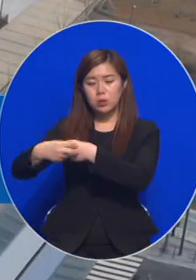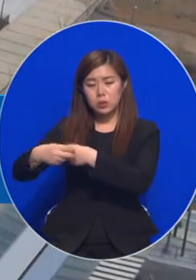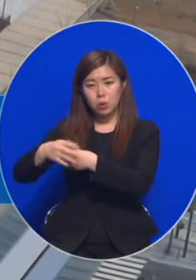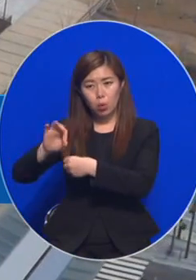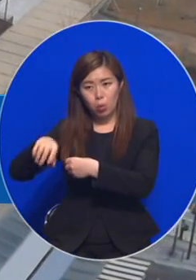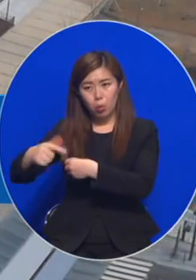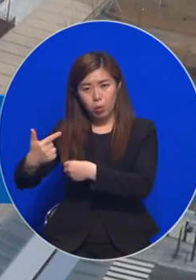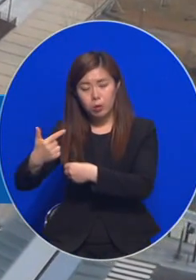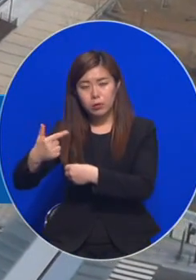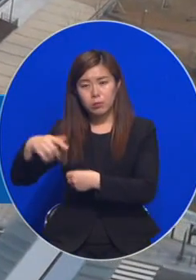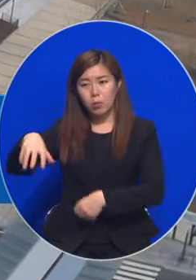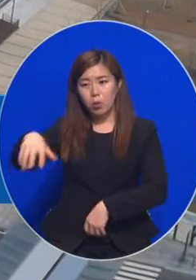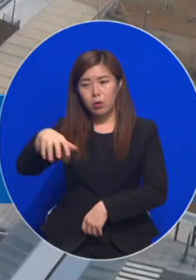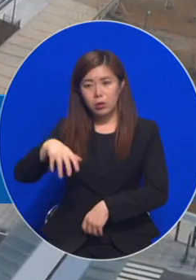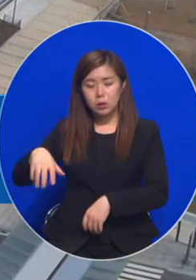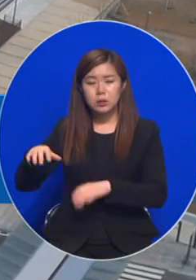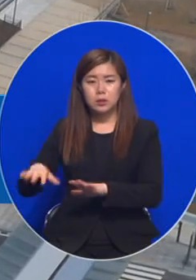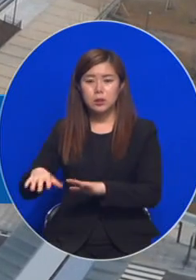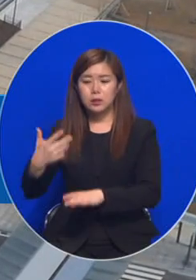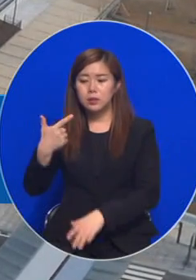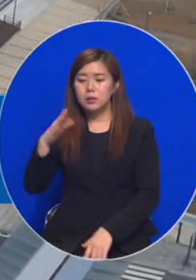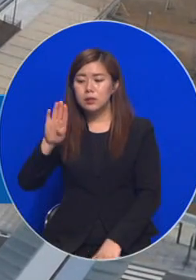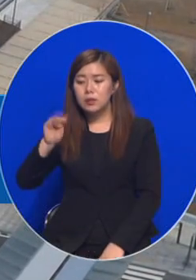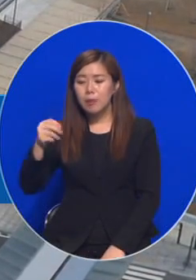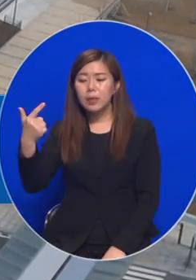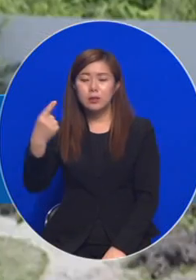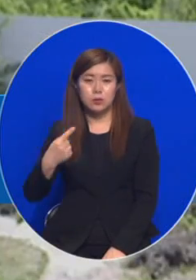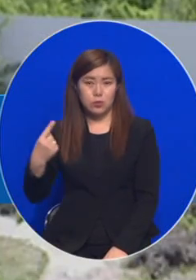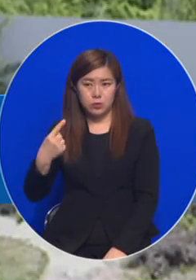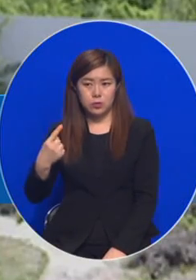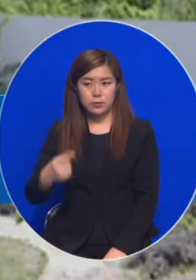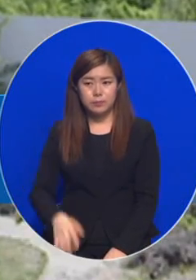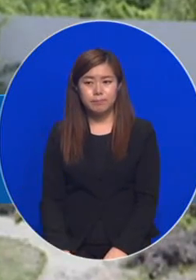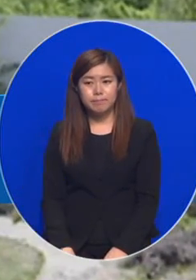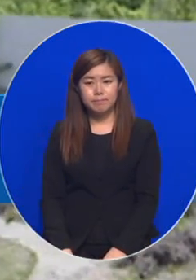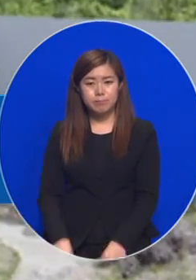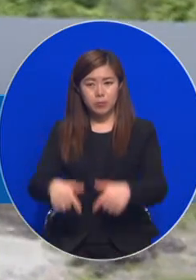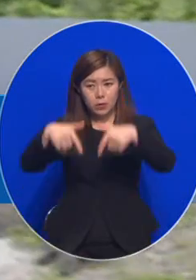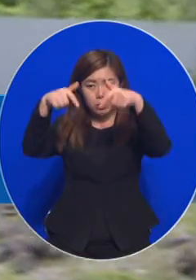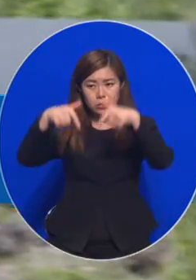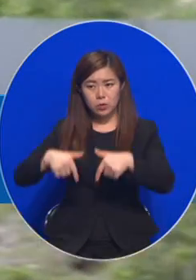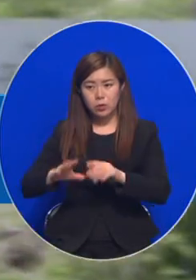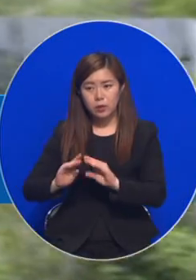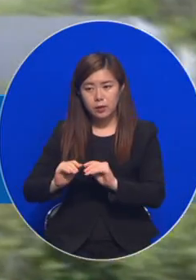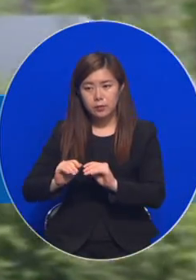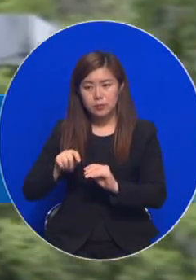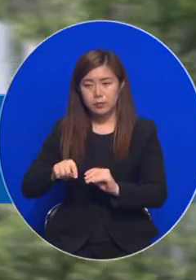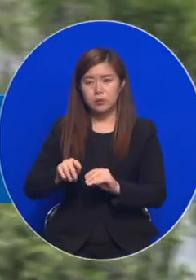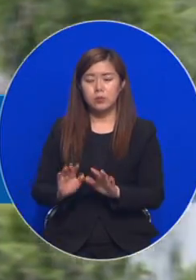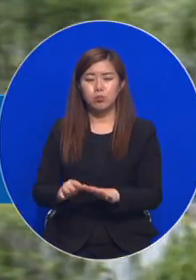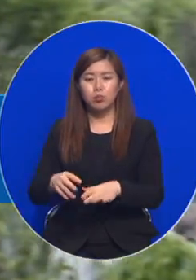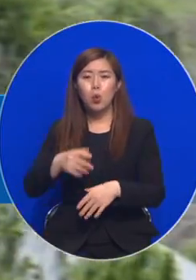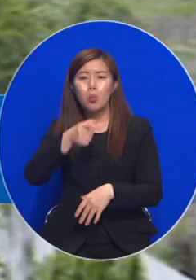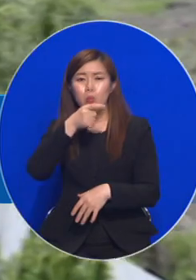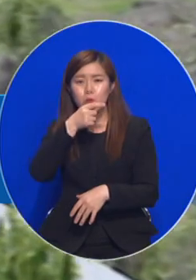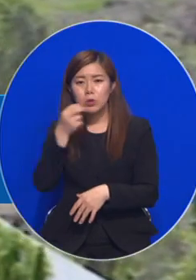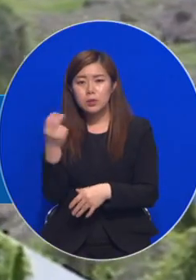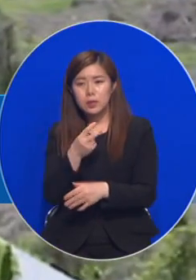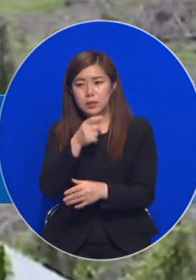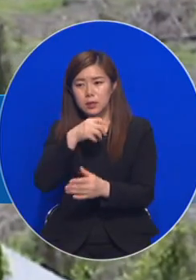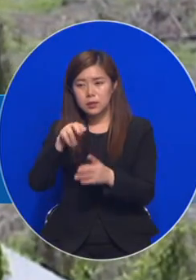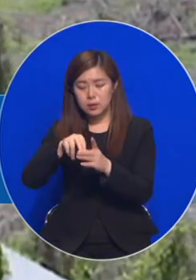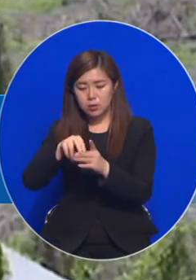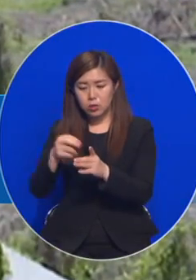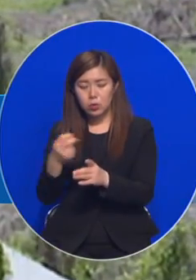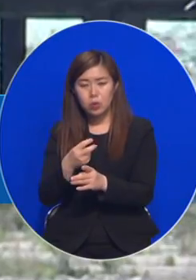수서 역세권 등 4만 1천 가구가 새로 들어섭니다. 서남권은 서남 물재생센터와 영등포 쪽방촌 등